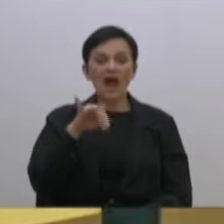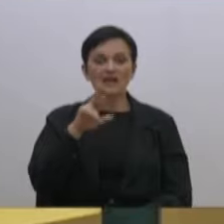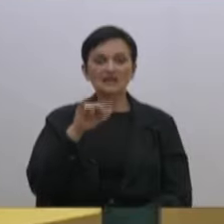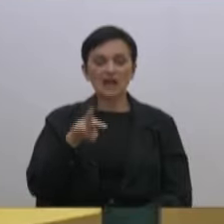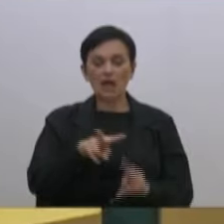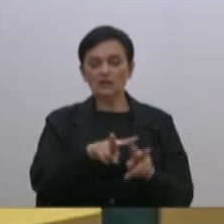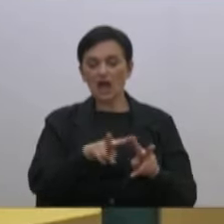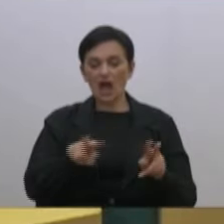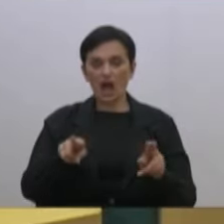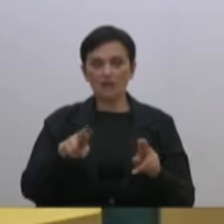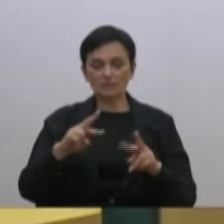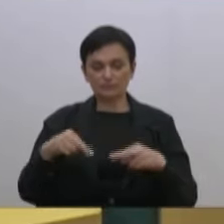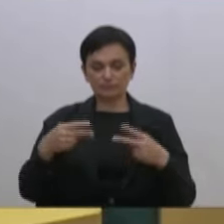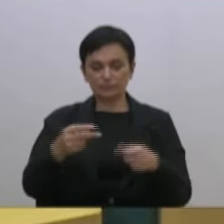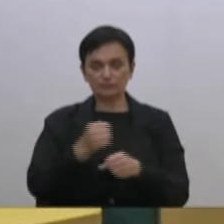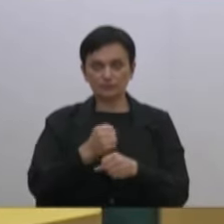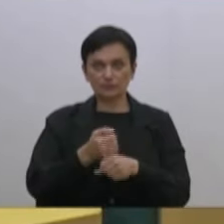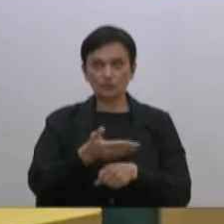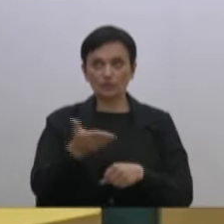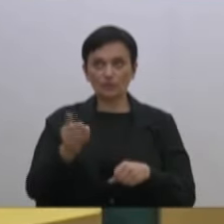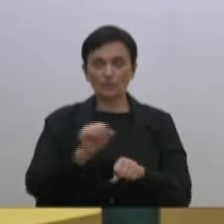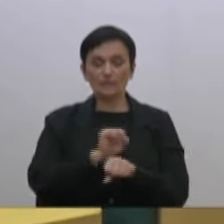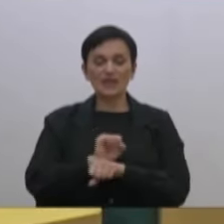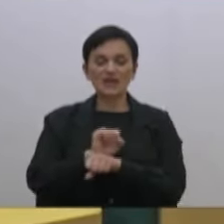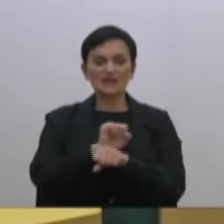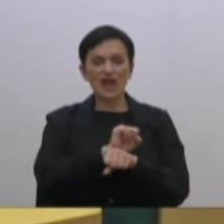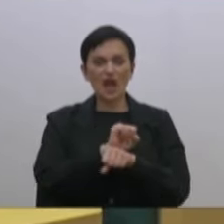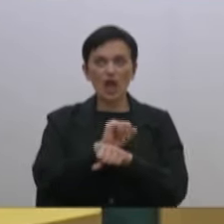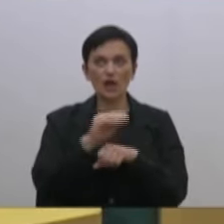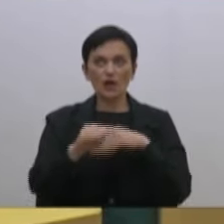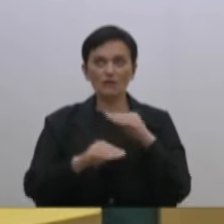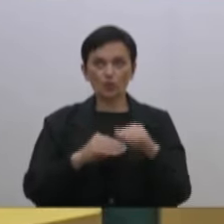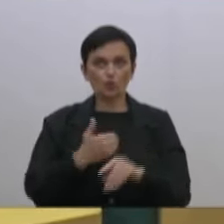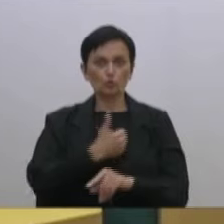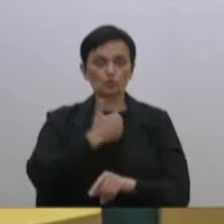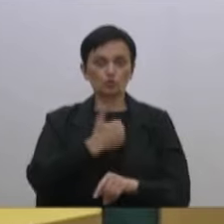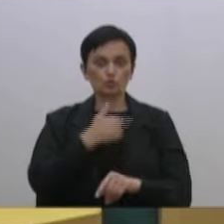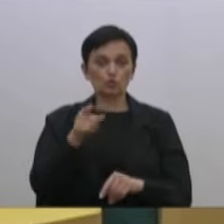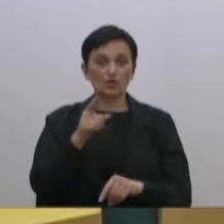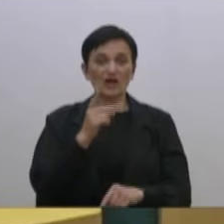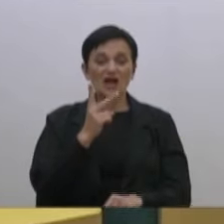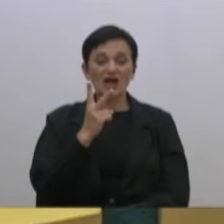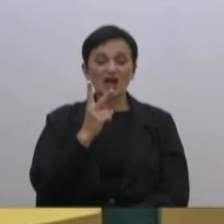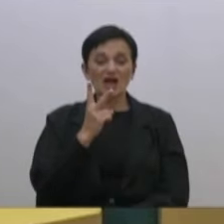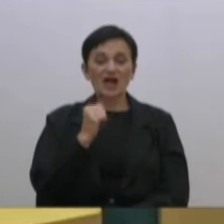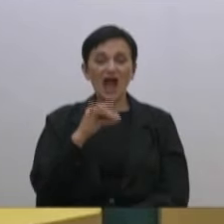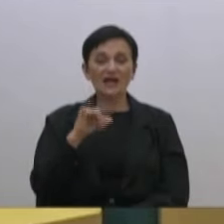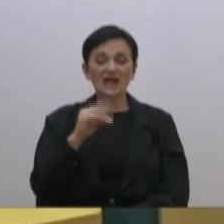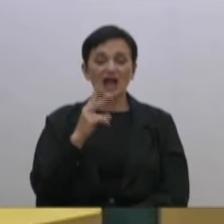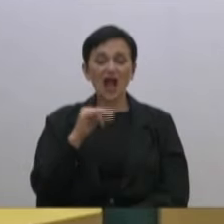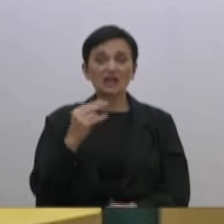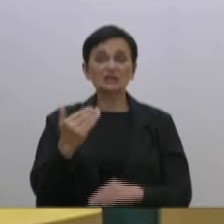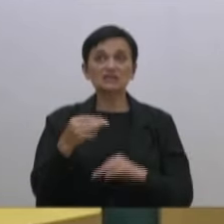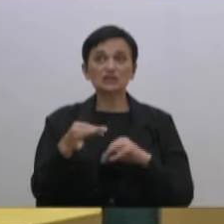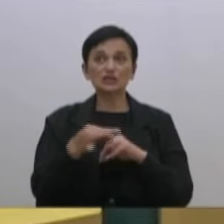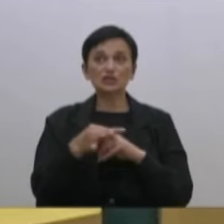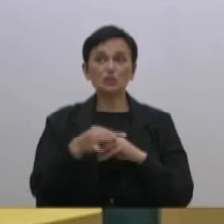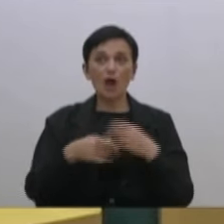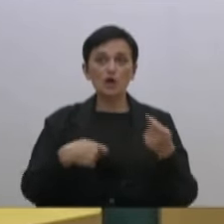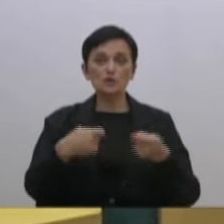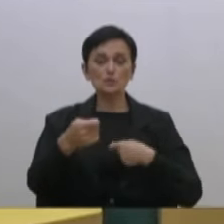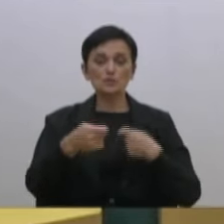იქ შეკრებილ მოსახლეობას, რევოლუციის მოწყობას ლამობდა. ეს ის კაია კალასია, რომლის ქმარს ბიზნესი